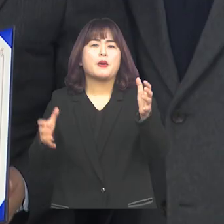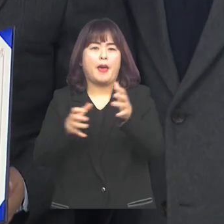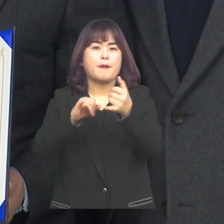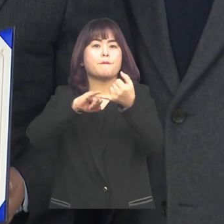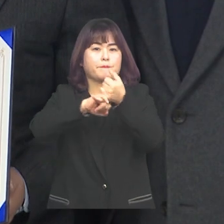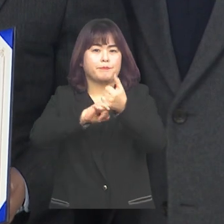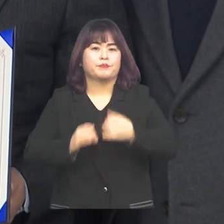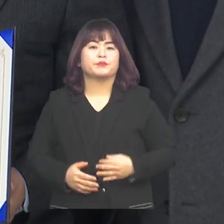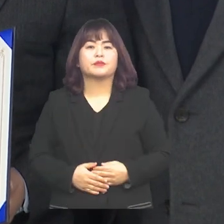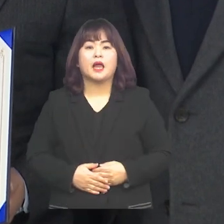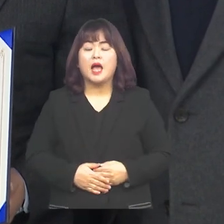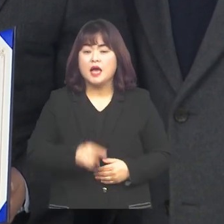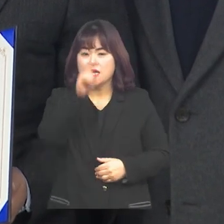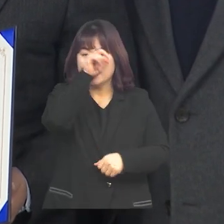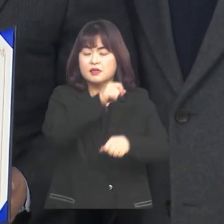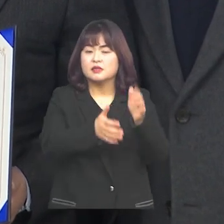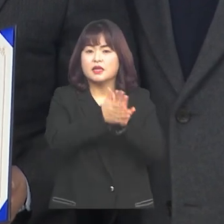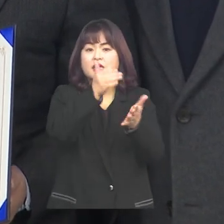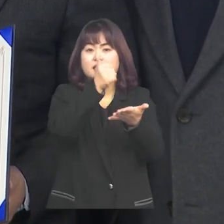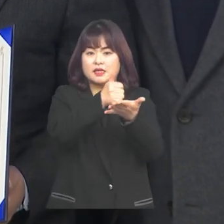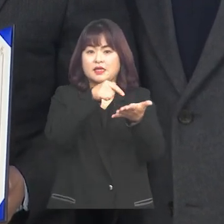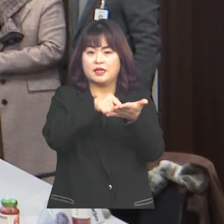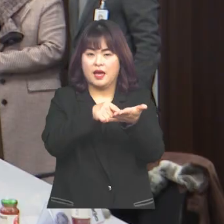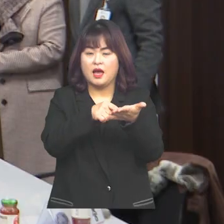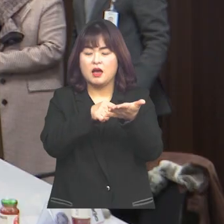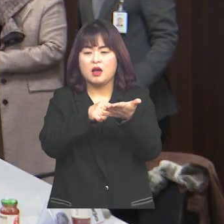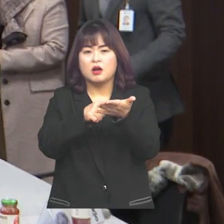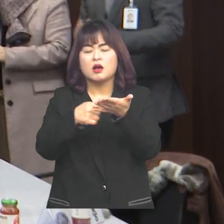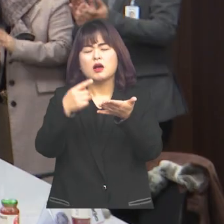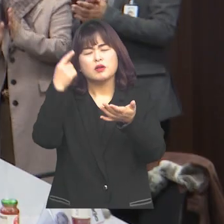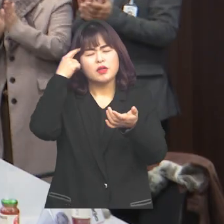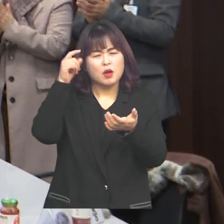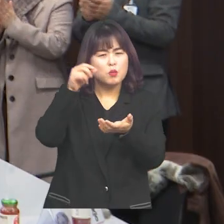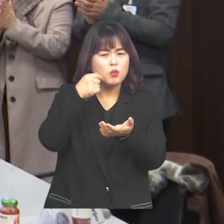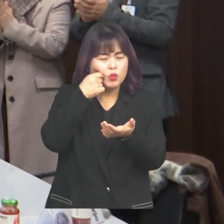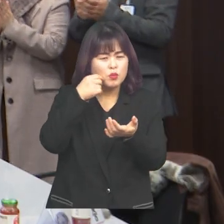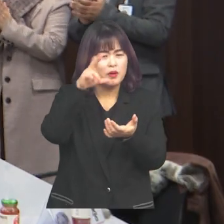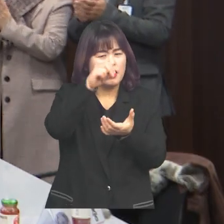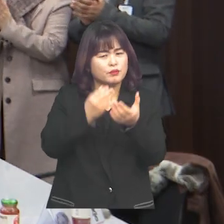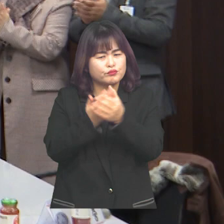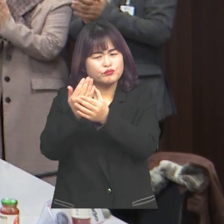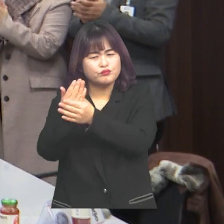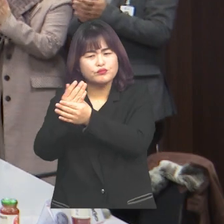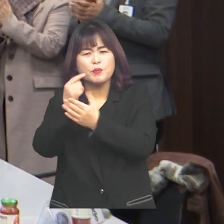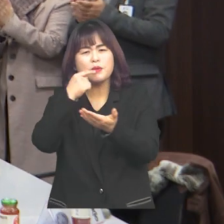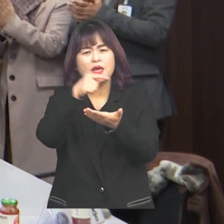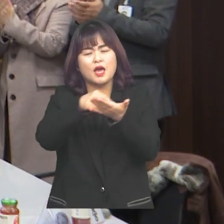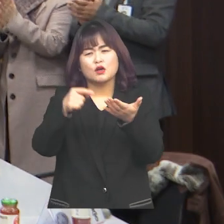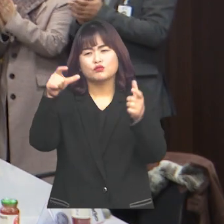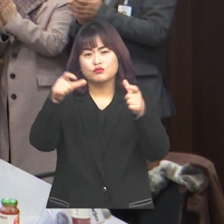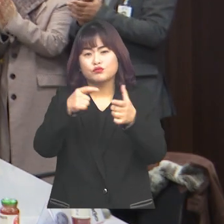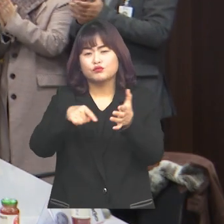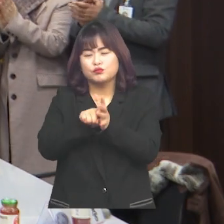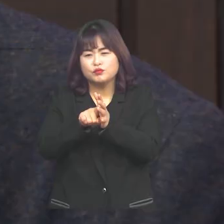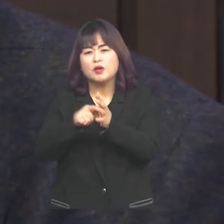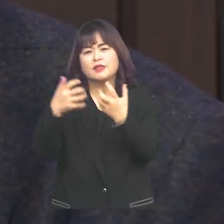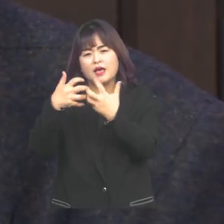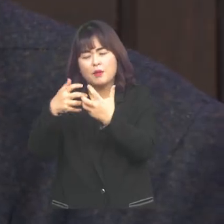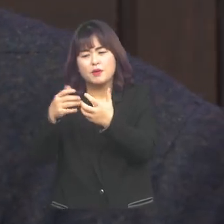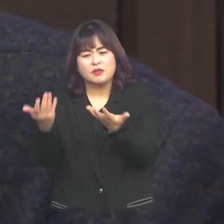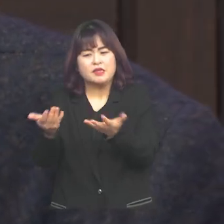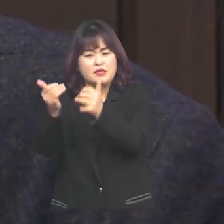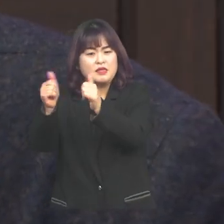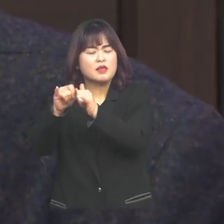모으기로 약속했습니다. 이상일 용인특례시장은 예상치 못한 재난으로 인한 피해를 최소화하기 위해 장비와